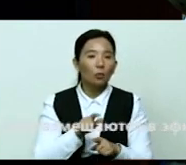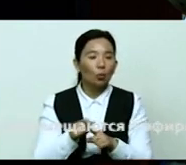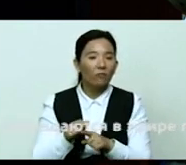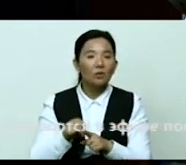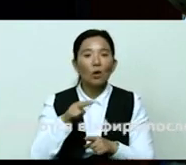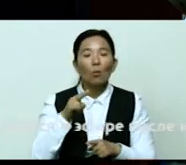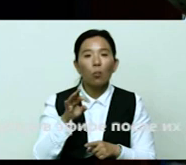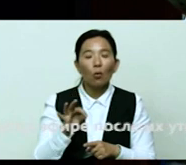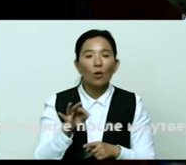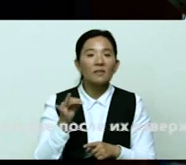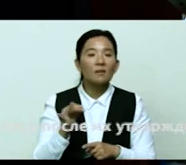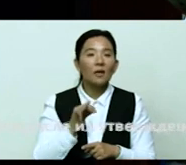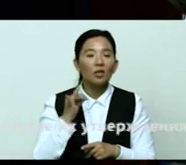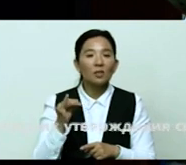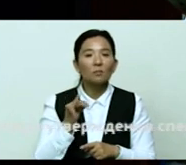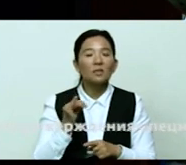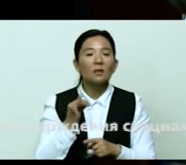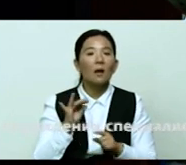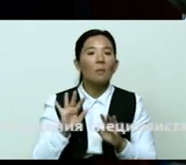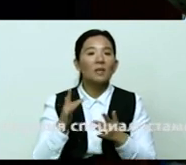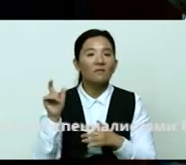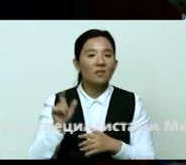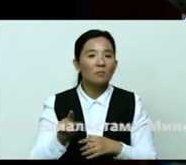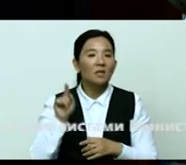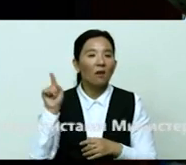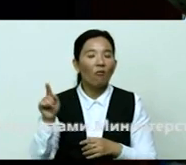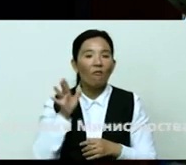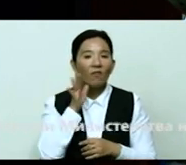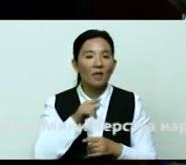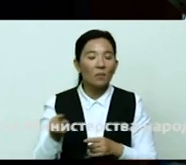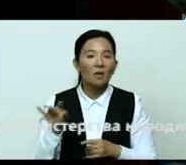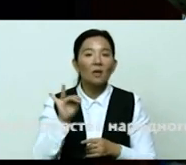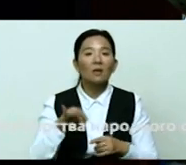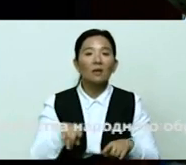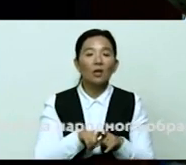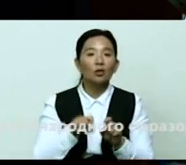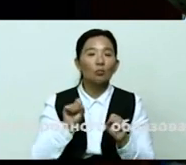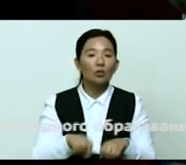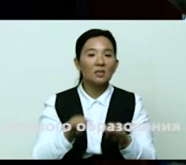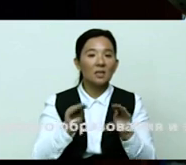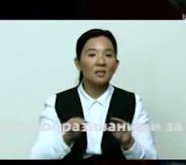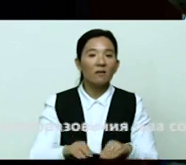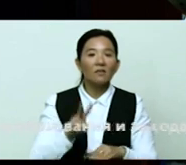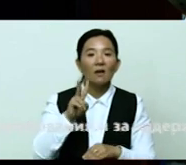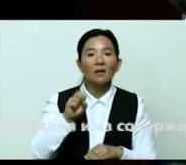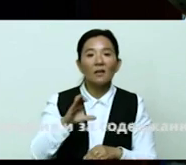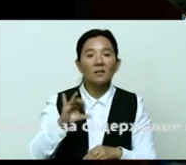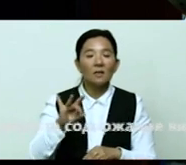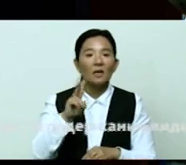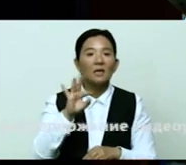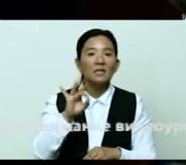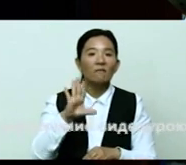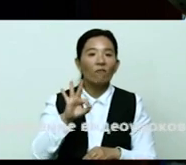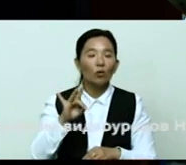по историческим произведениям того времени, а также можно составить кластер, кроссворд